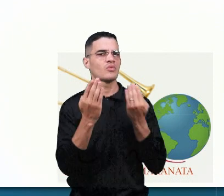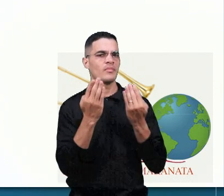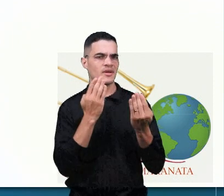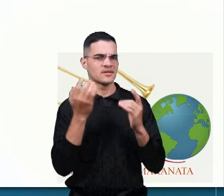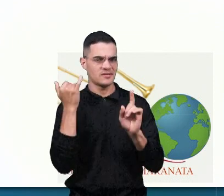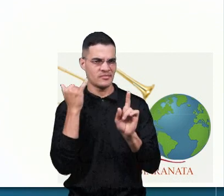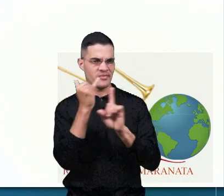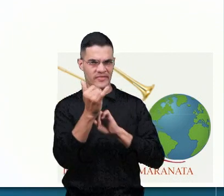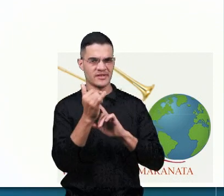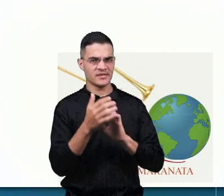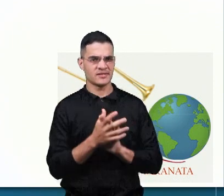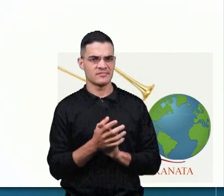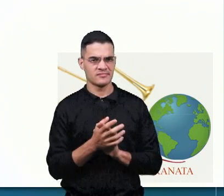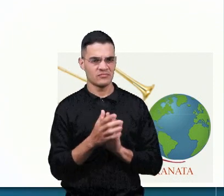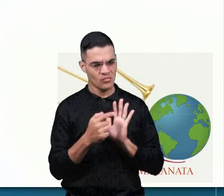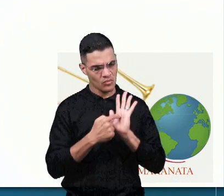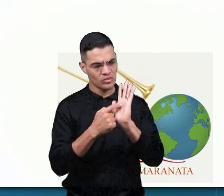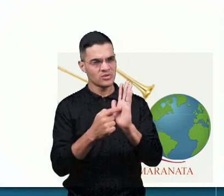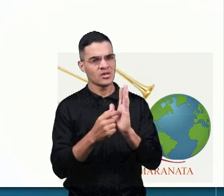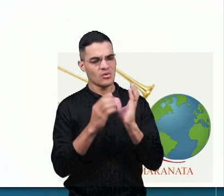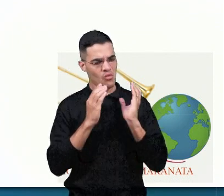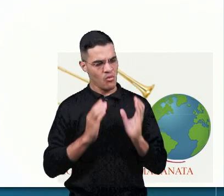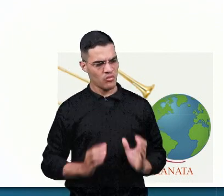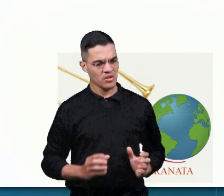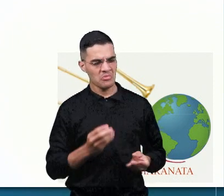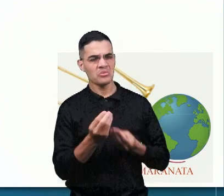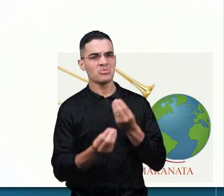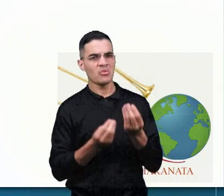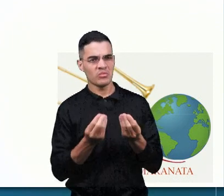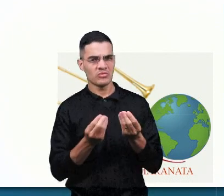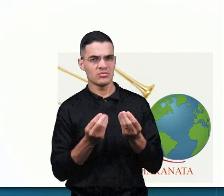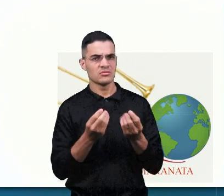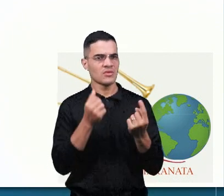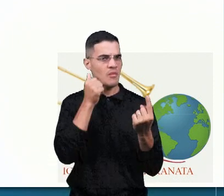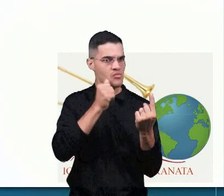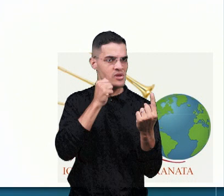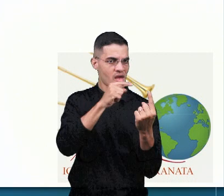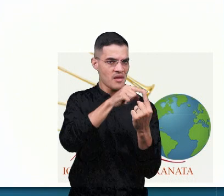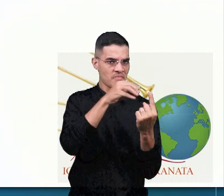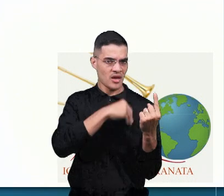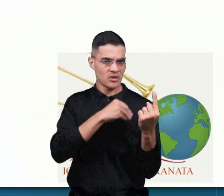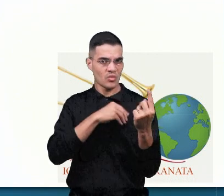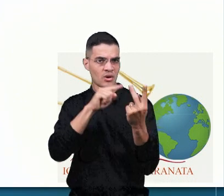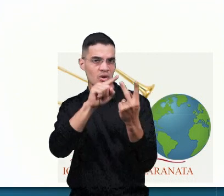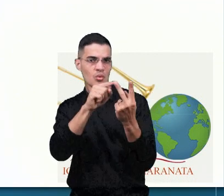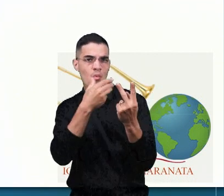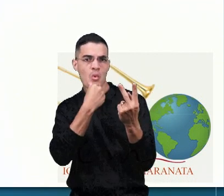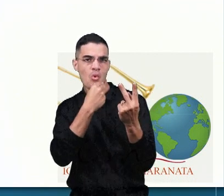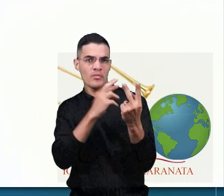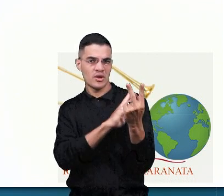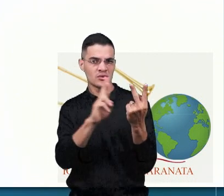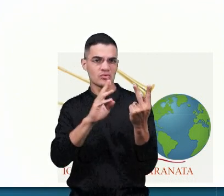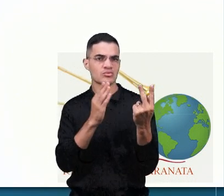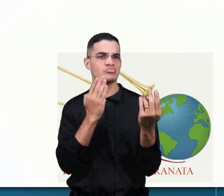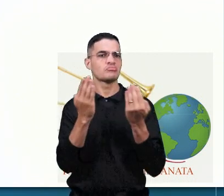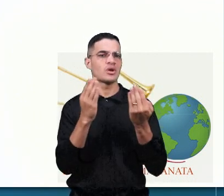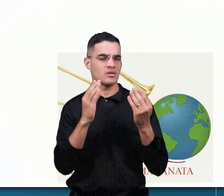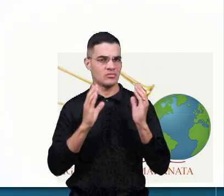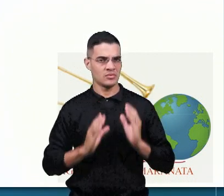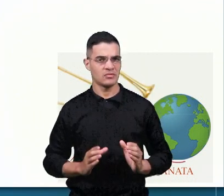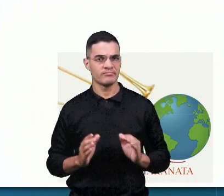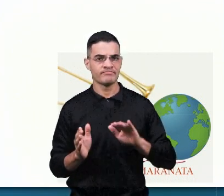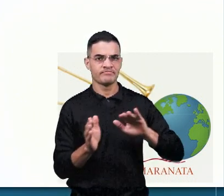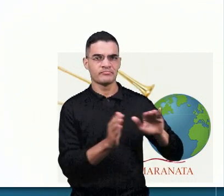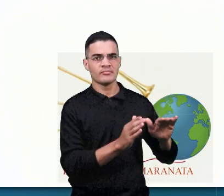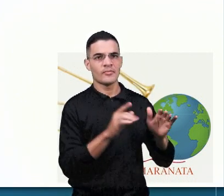prophétique, en mettant en évidence les deux comportements du pécheur et du religieux. Prochaine question,